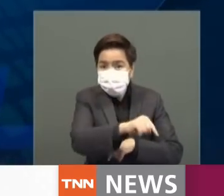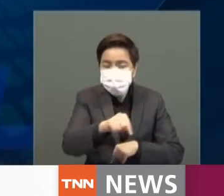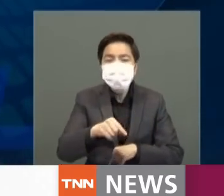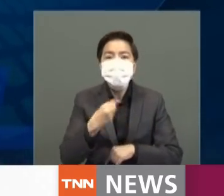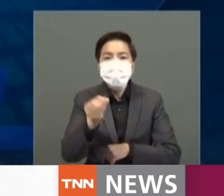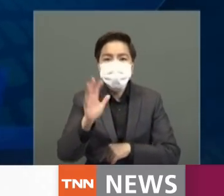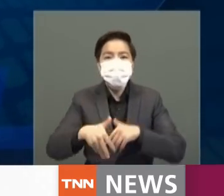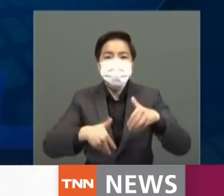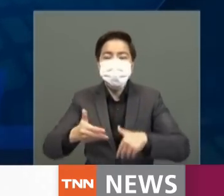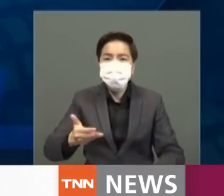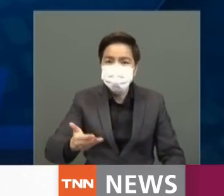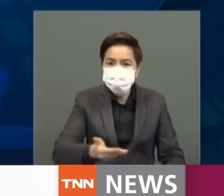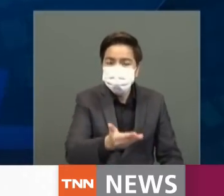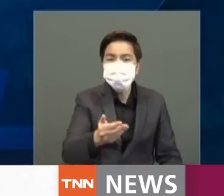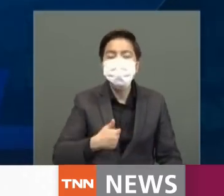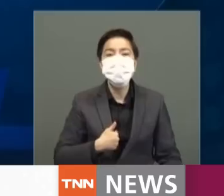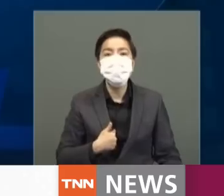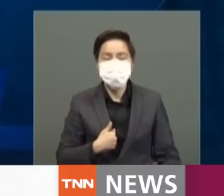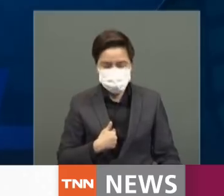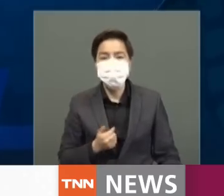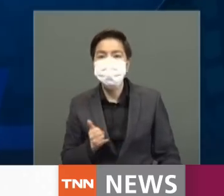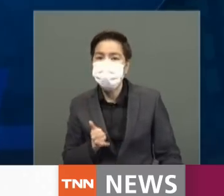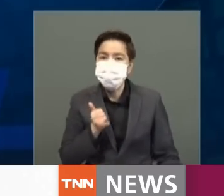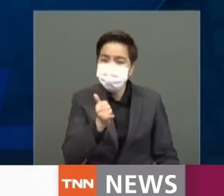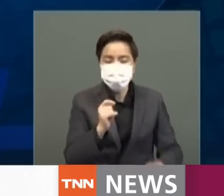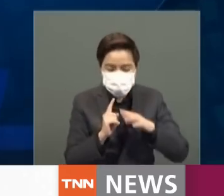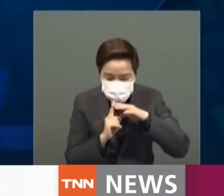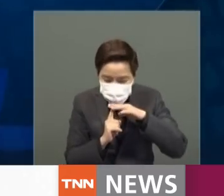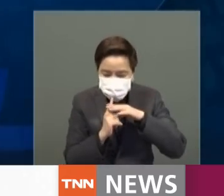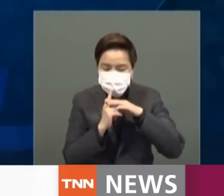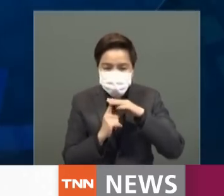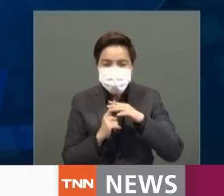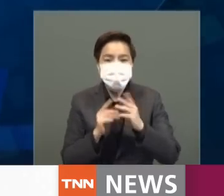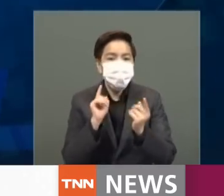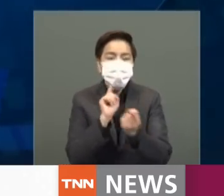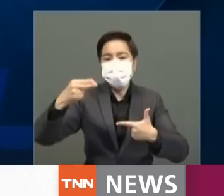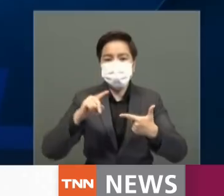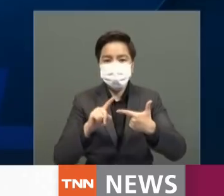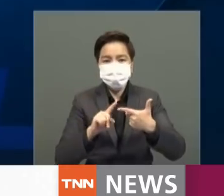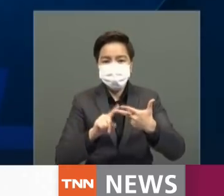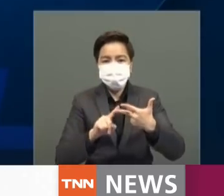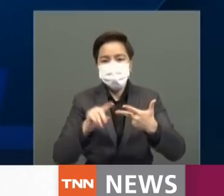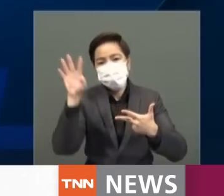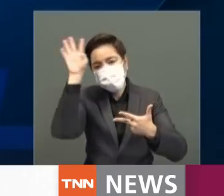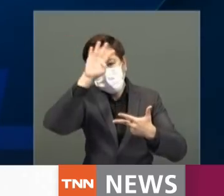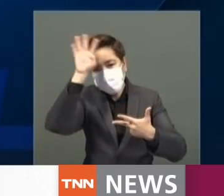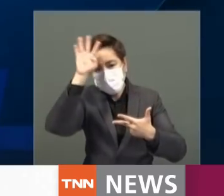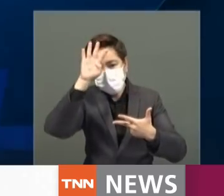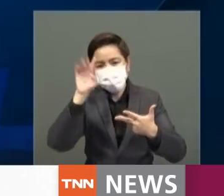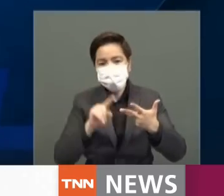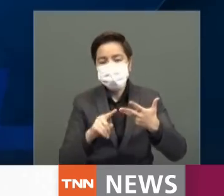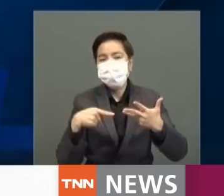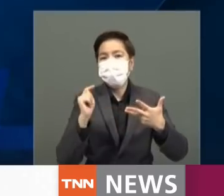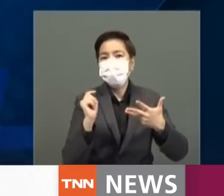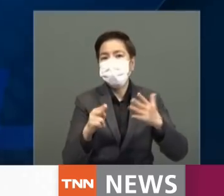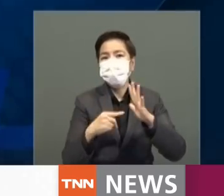ติดเชื้อรายใหม่ในวันเดียวมากถึง595คนตัวเลขนี้น่าสนใจครับคือถ้าเทียบกับจังหวัดอื่นๆทั่วประเท